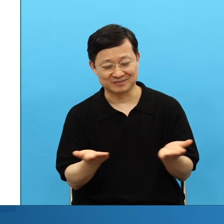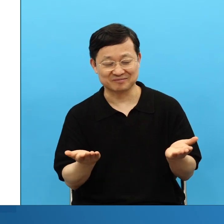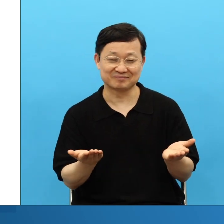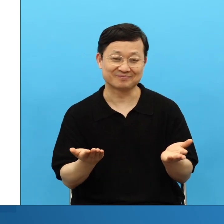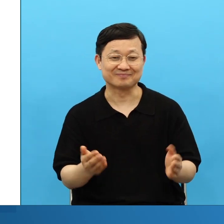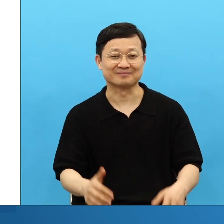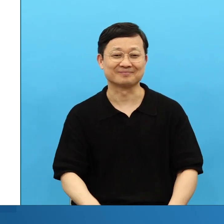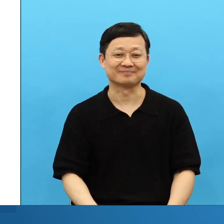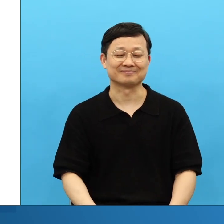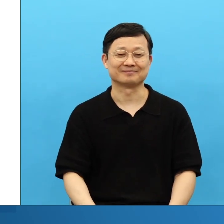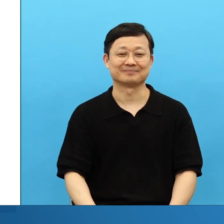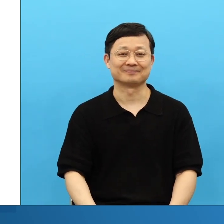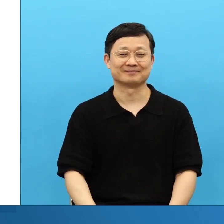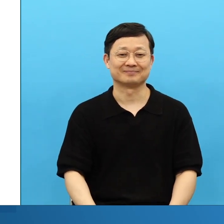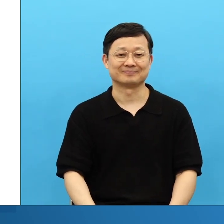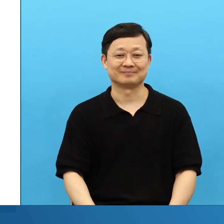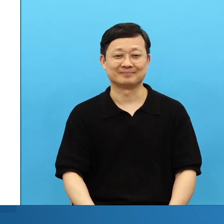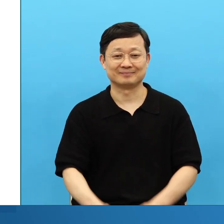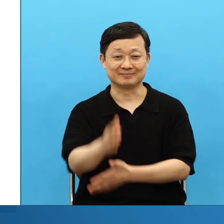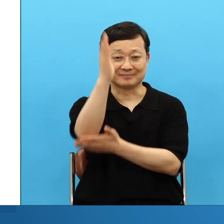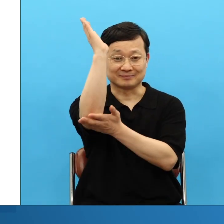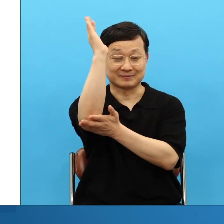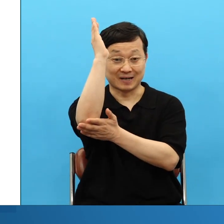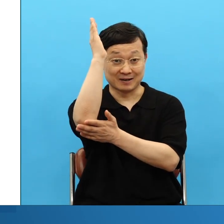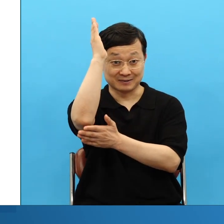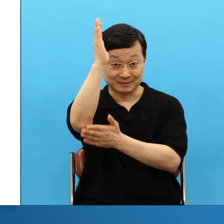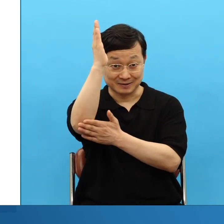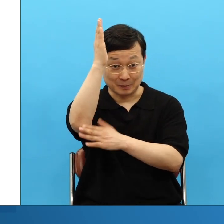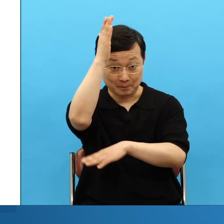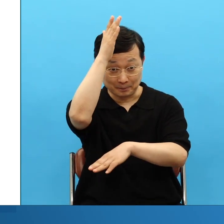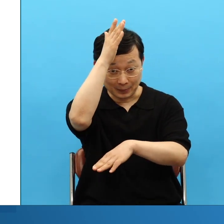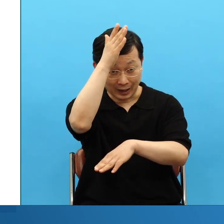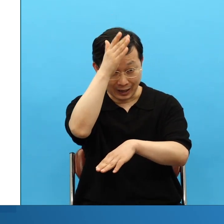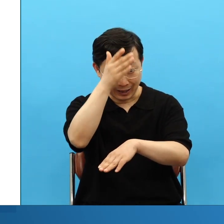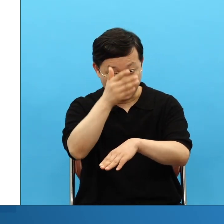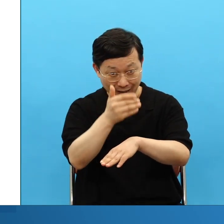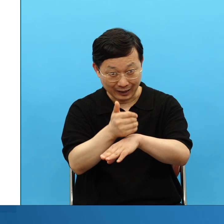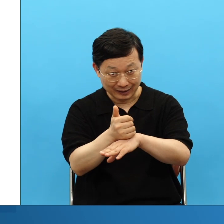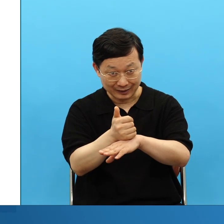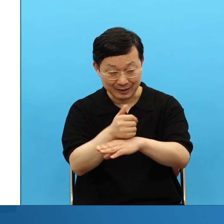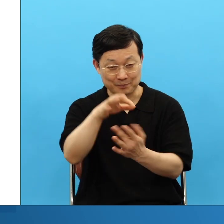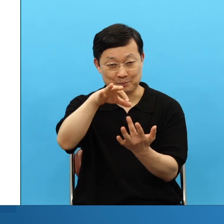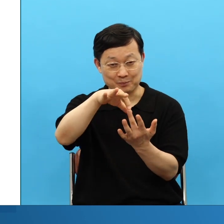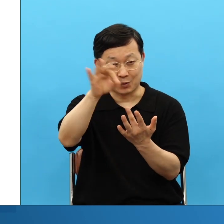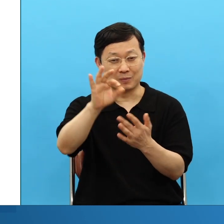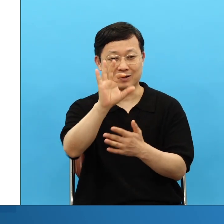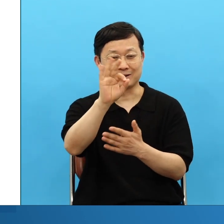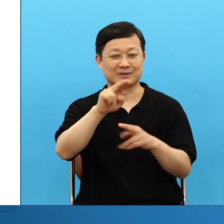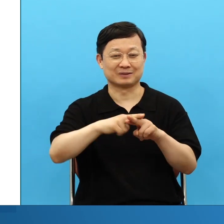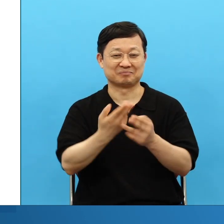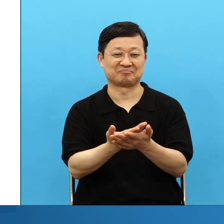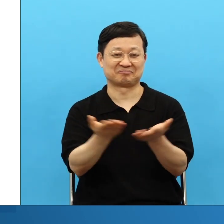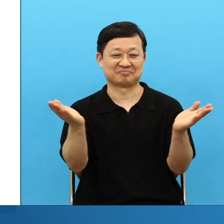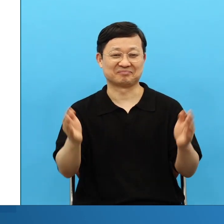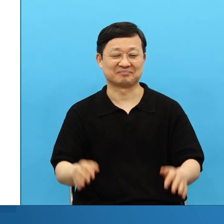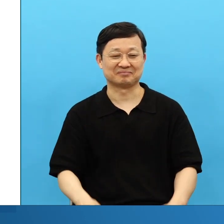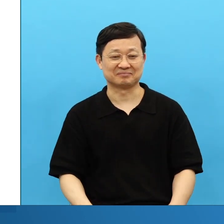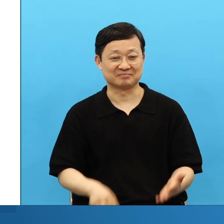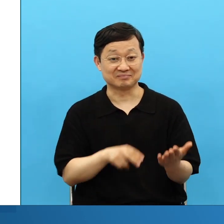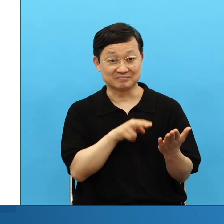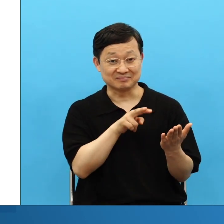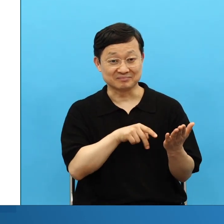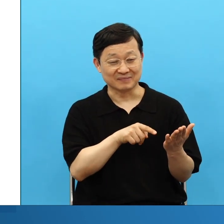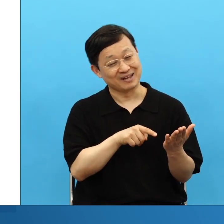몰라서 나중에 이제 마칠 즈음에 결정을 할 생각인데요. 그러면 뭐 별로 뭐 가치 없는 책